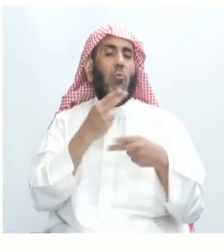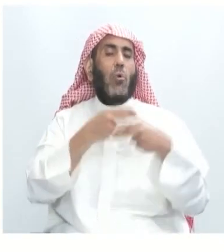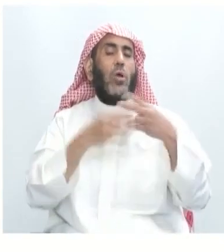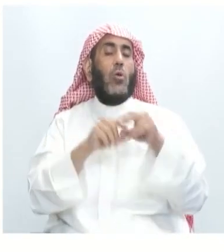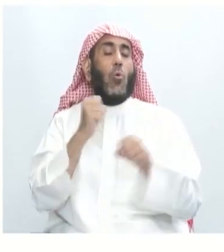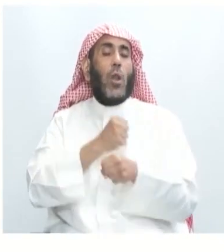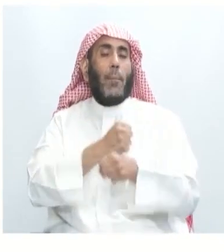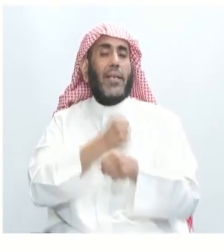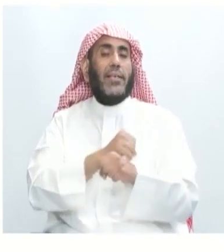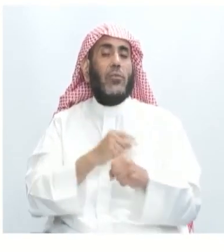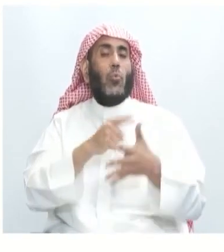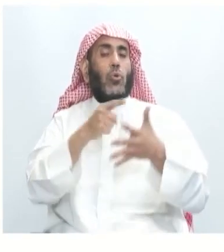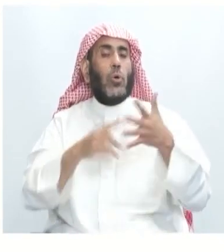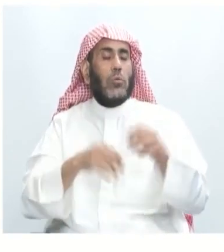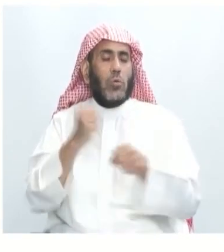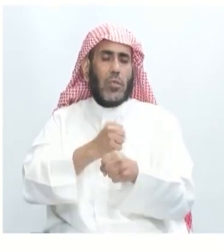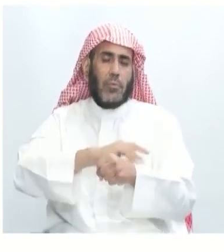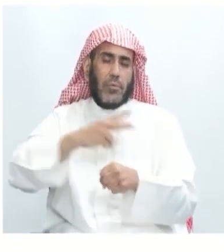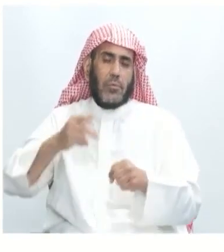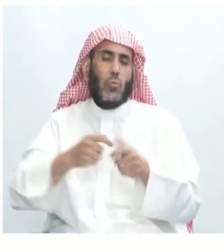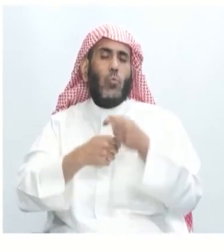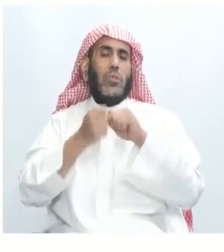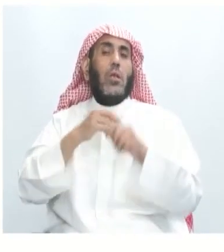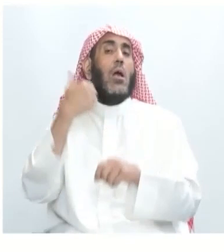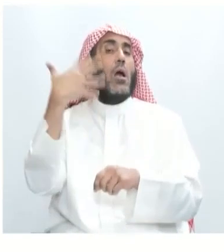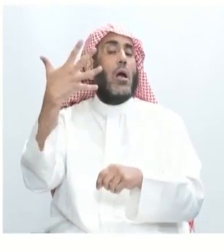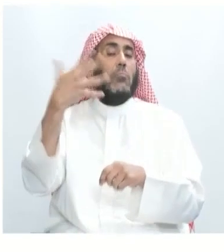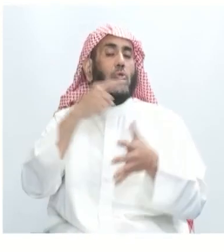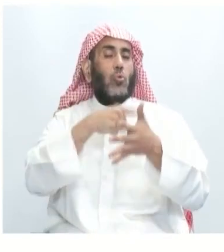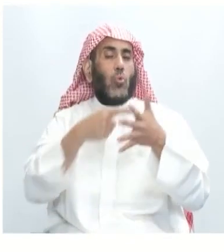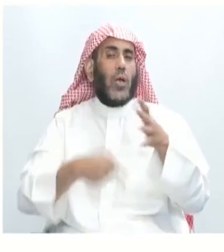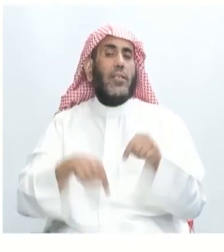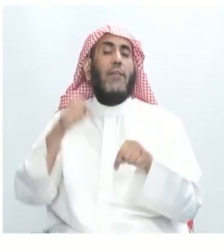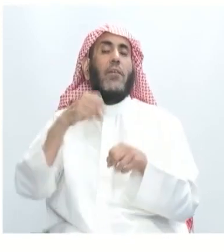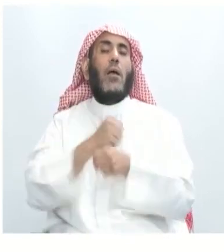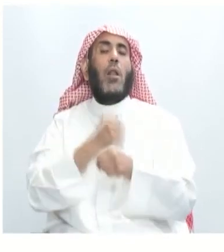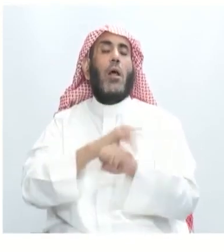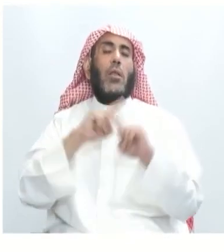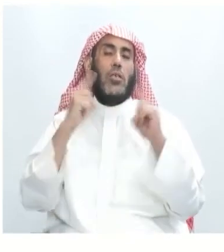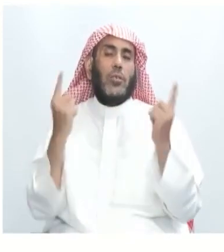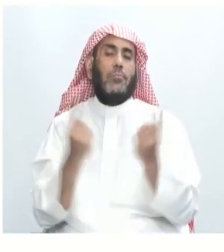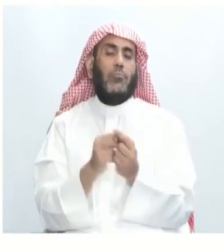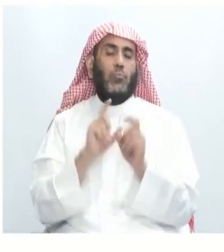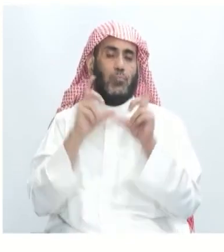والعمليات والخطوات والاستخدامات والصيان هي خمس خطوات في عمل هذه